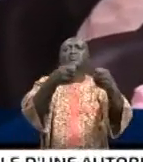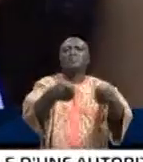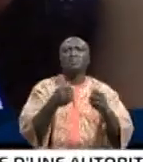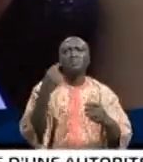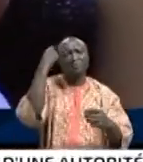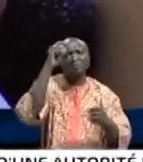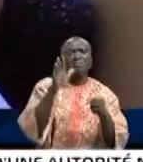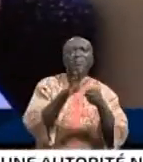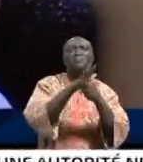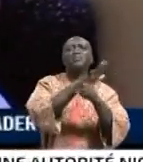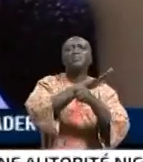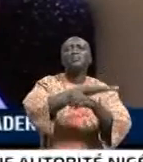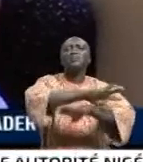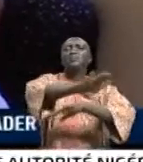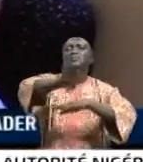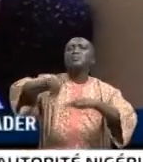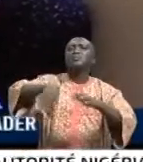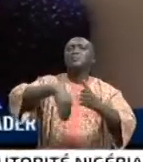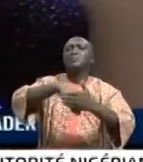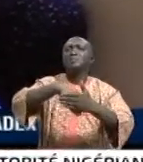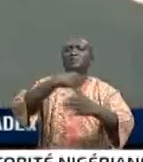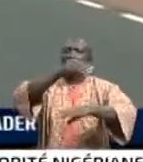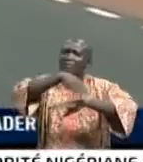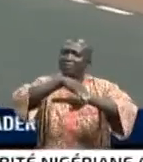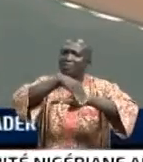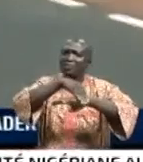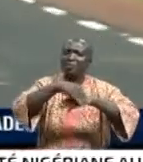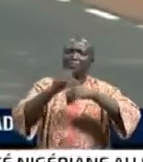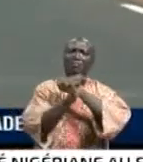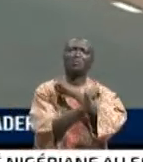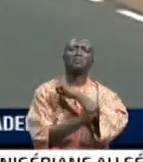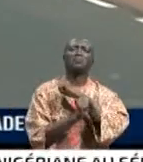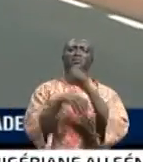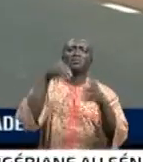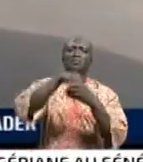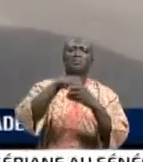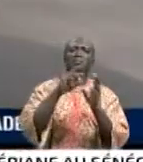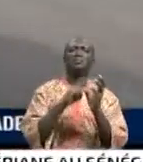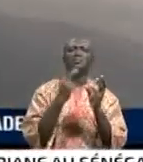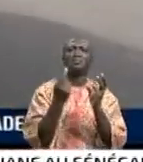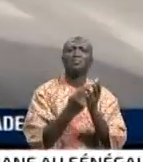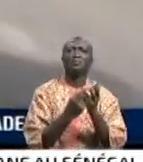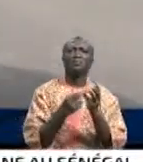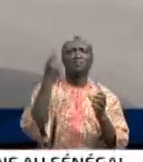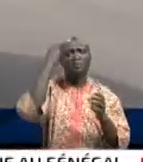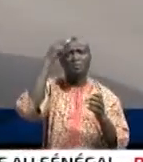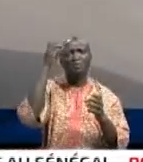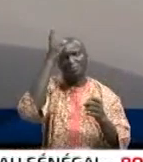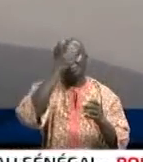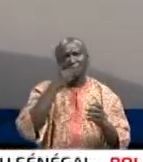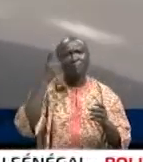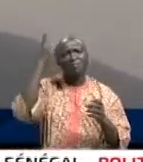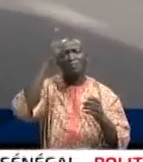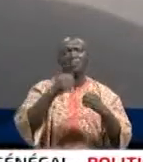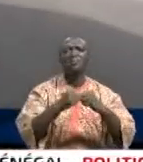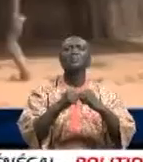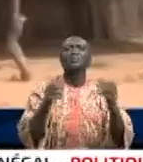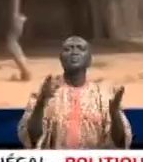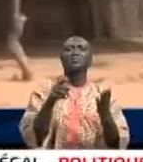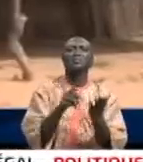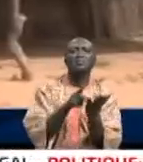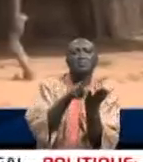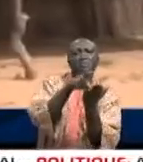pour recouvrir l'étendue du territoire c'est mort iront également dans les régions pour séance de dépistage gratuit du cancer